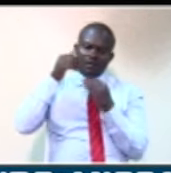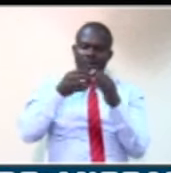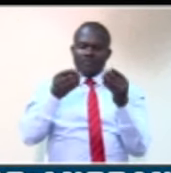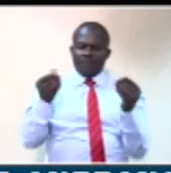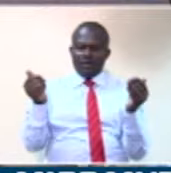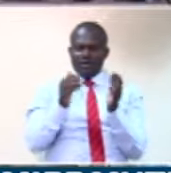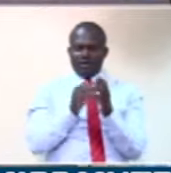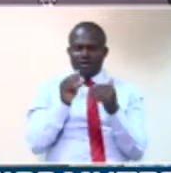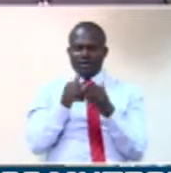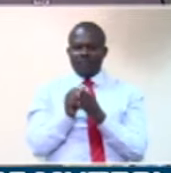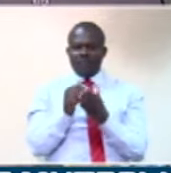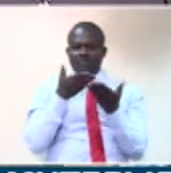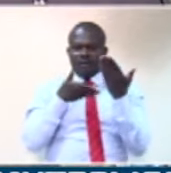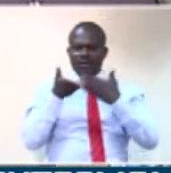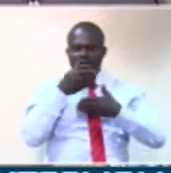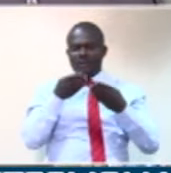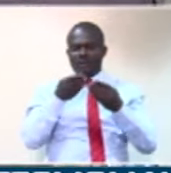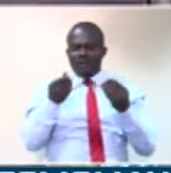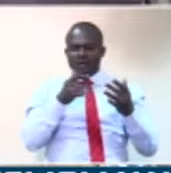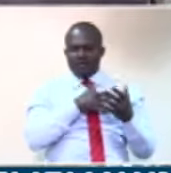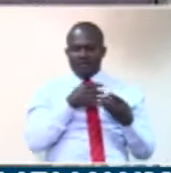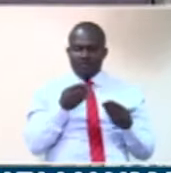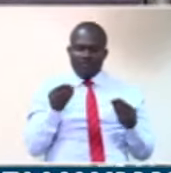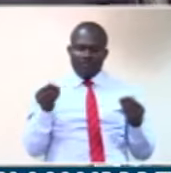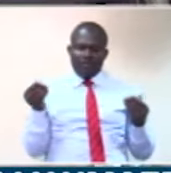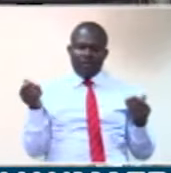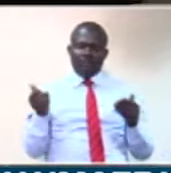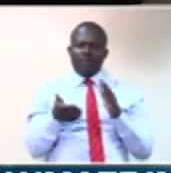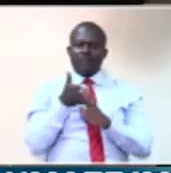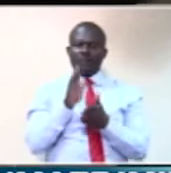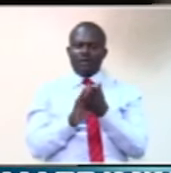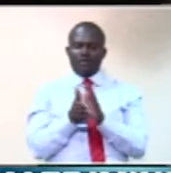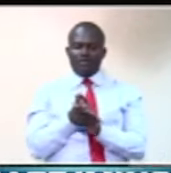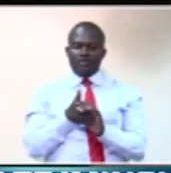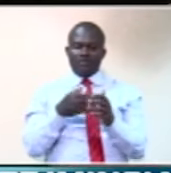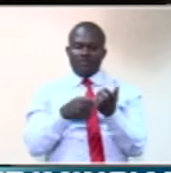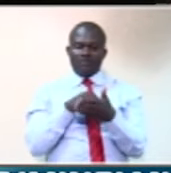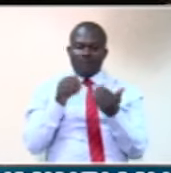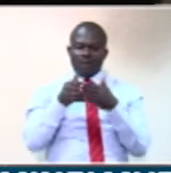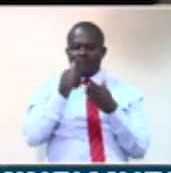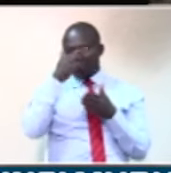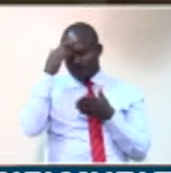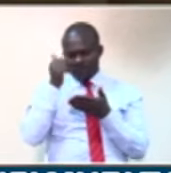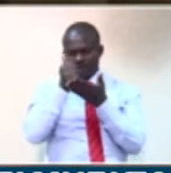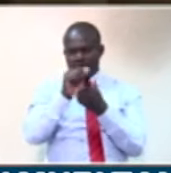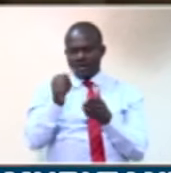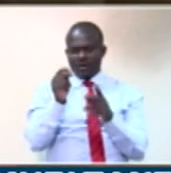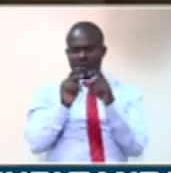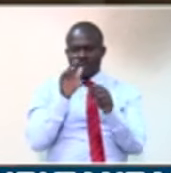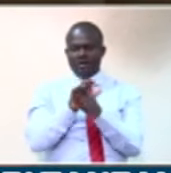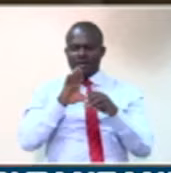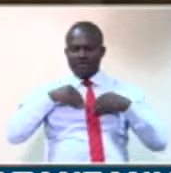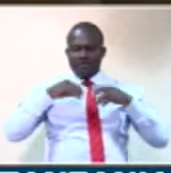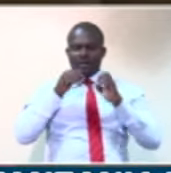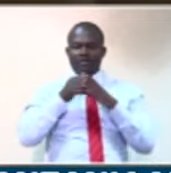gukira ndetse aza no kuganirizwa akira gahinda gakabije kari karamushegeshe. Ubuvuzi ni nabwo bwafashije abandi nabo bemera